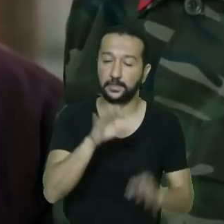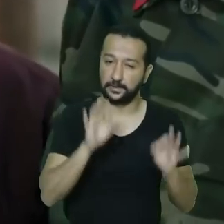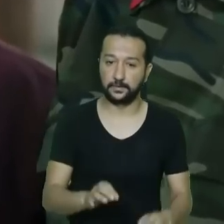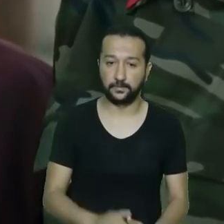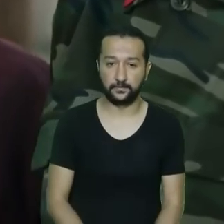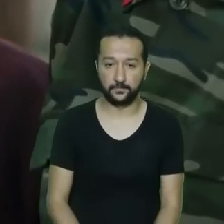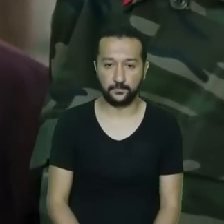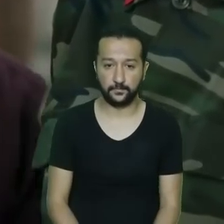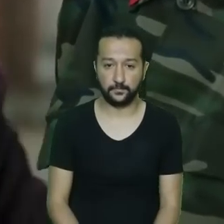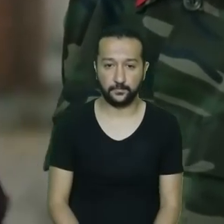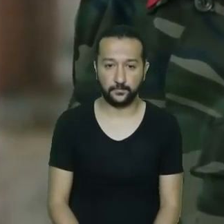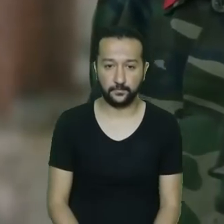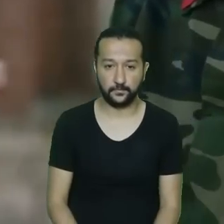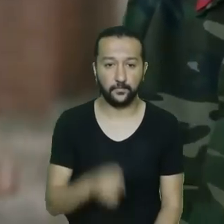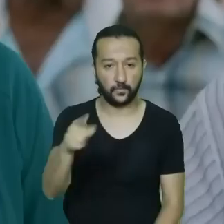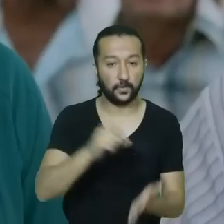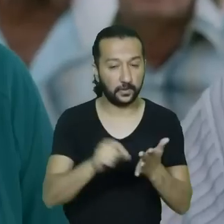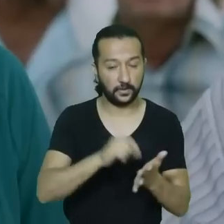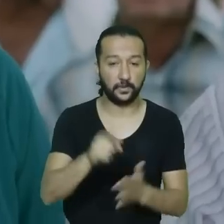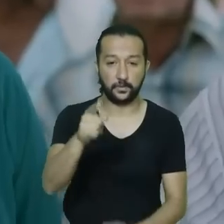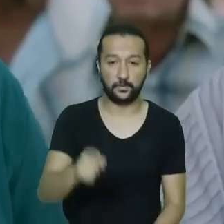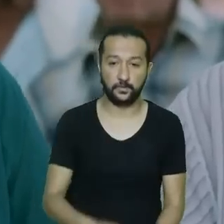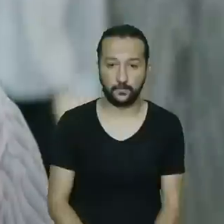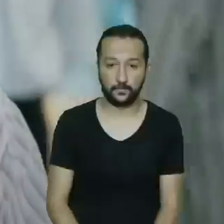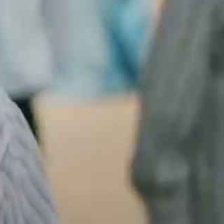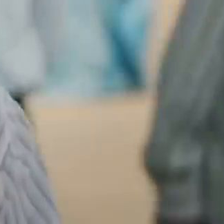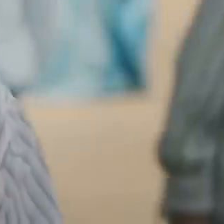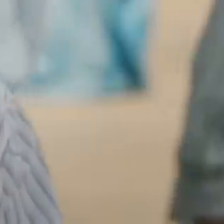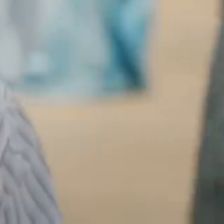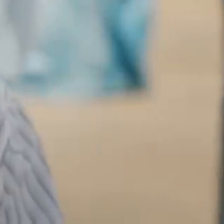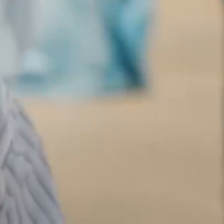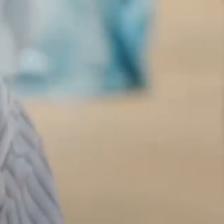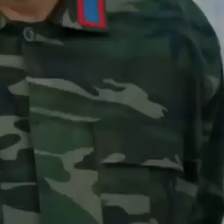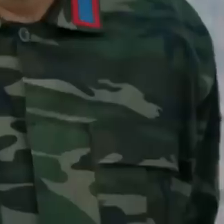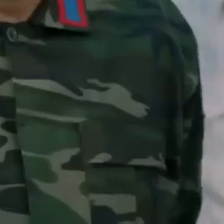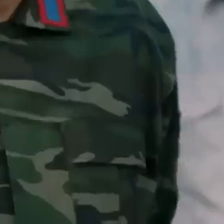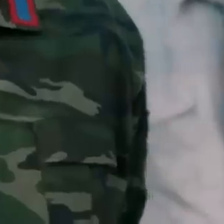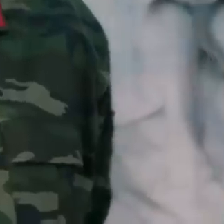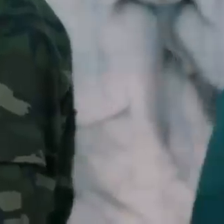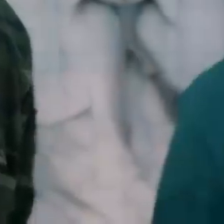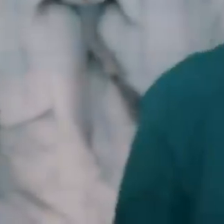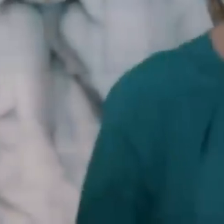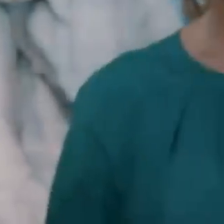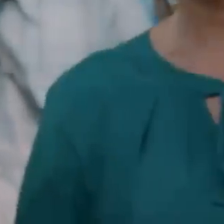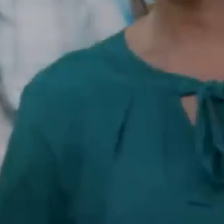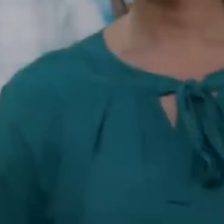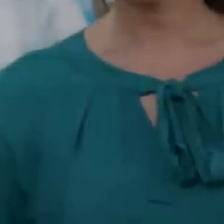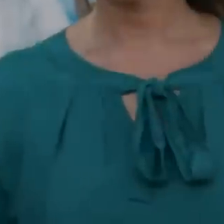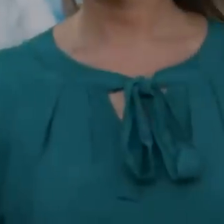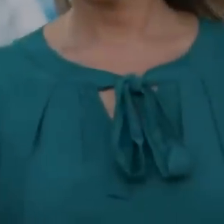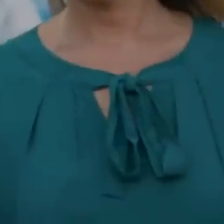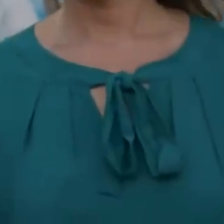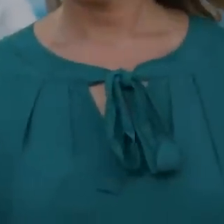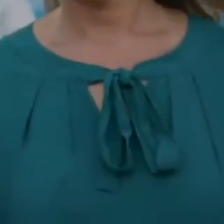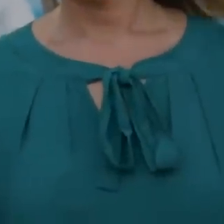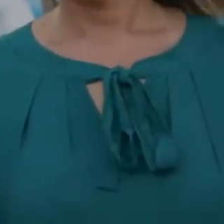Kesin. Bunu da yaz. Akıllarına yattı. Hayati kalemi yalayıp yazarken komutan ve Gülenay'ın kuşkulu